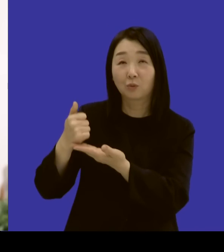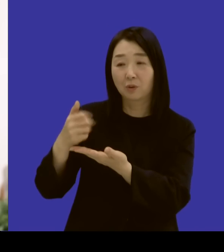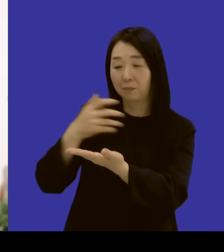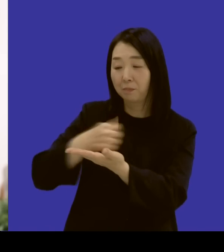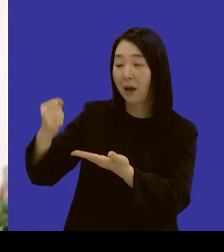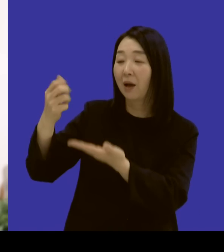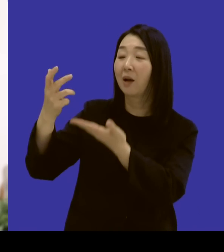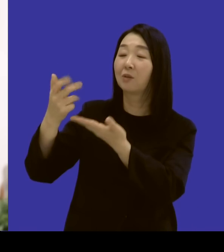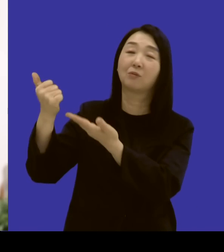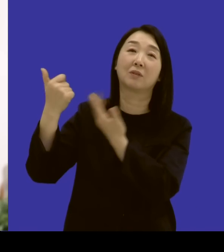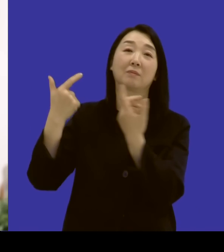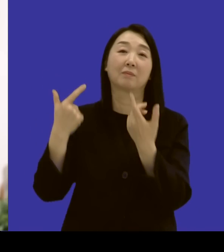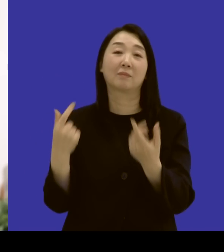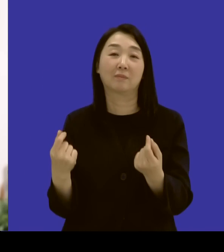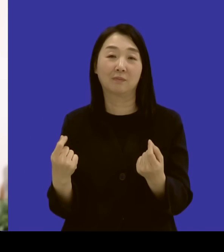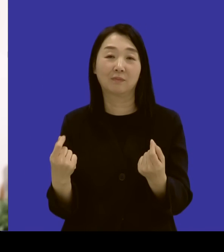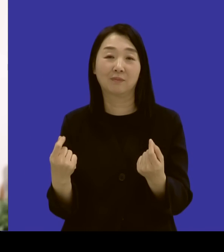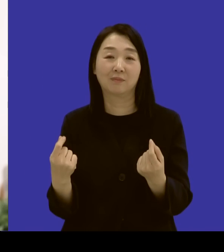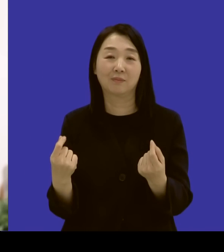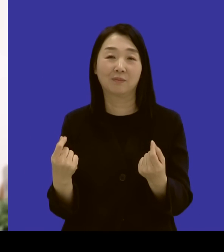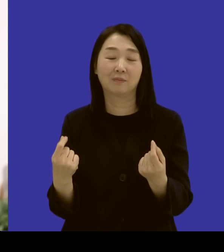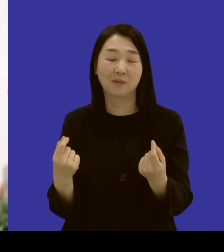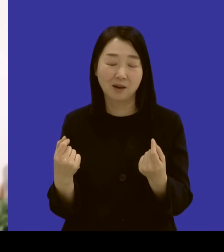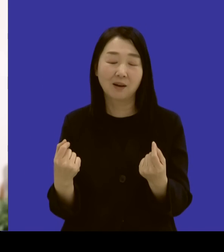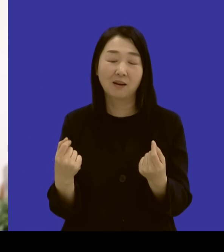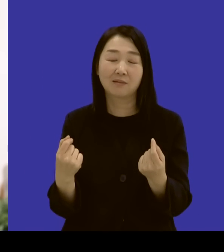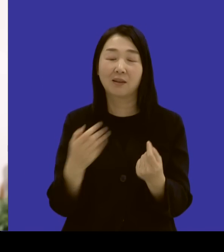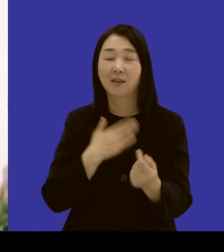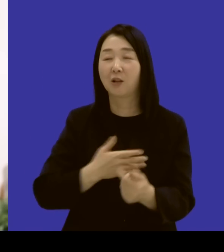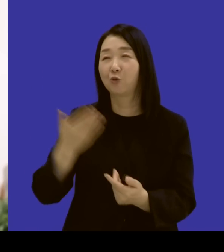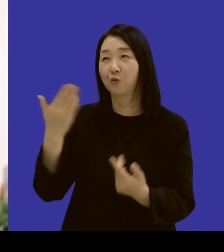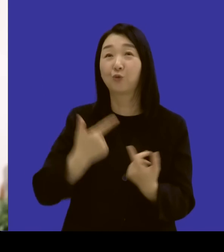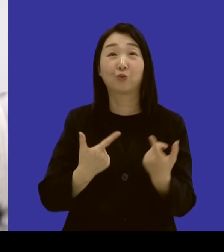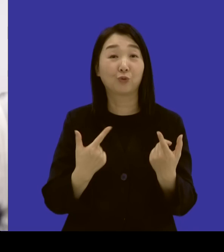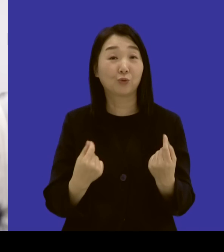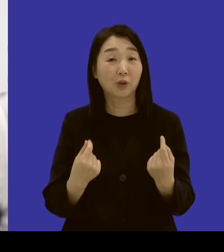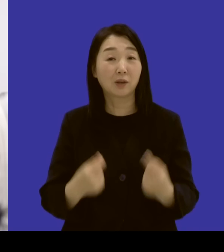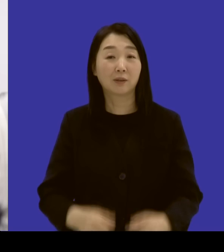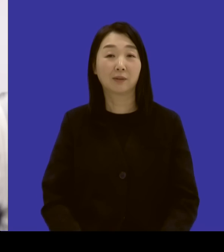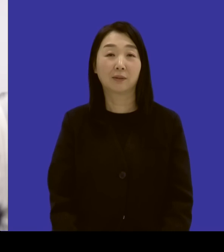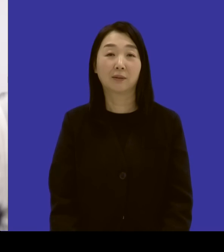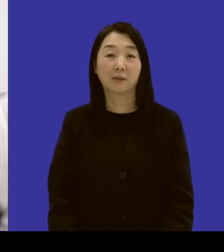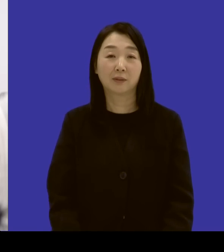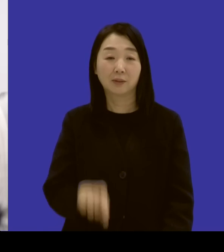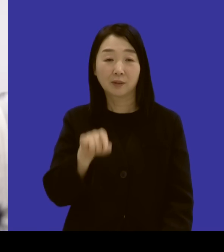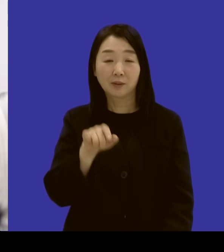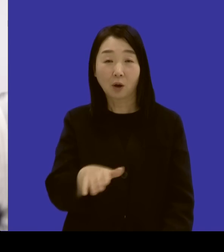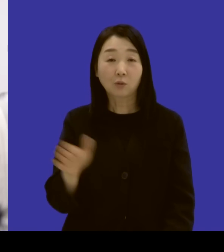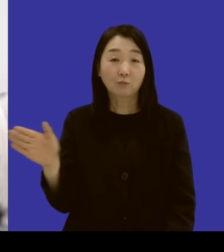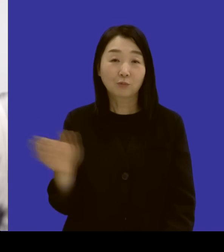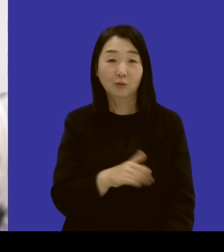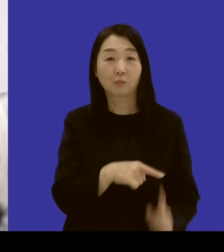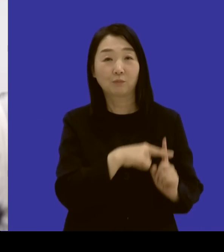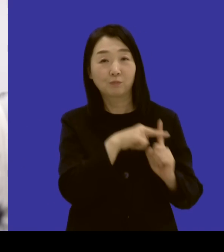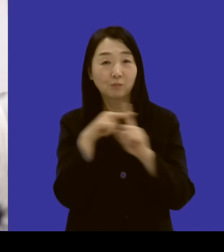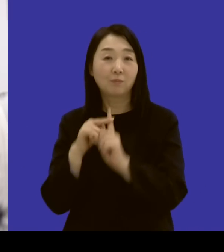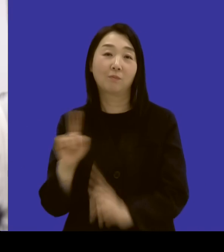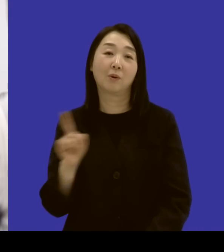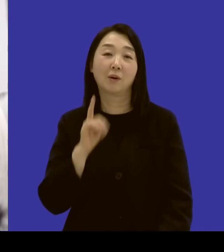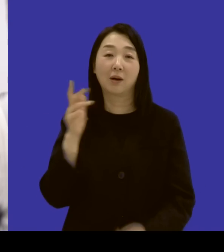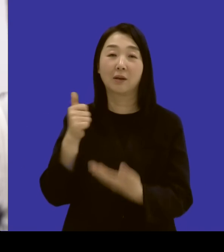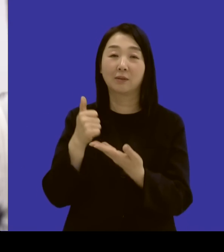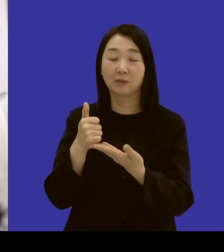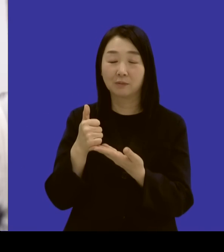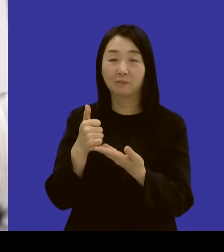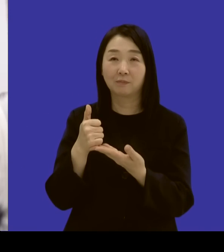것도 주님이라고 저한테 가르쳐 주시는구나. 여기서부터는 무조건